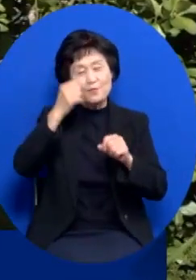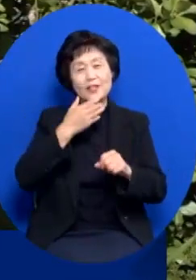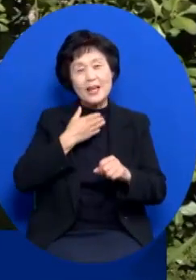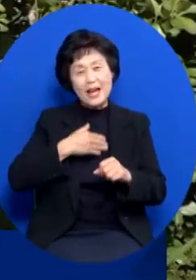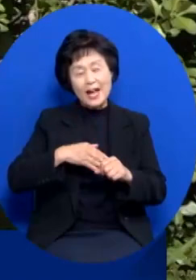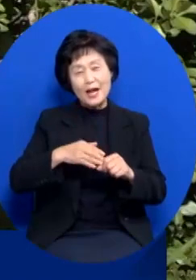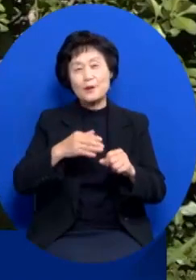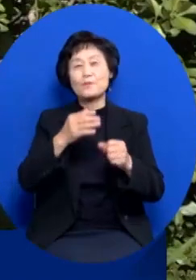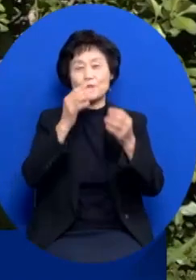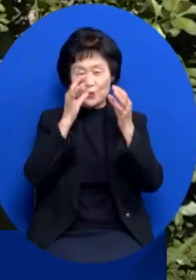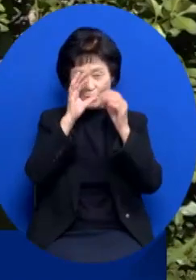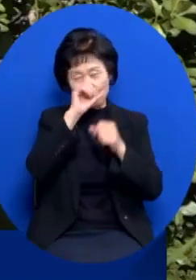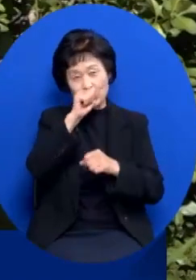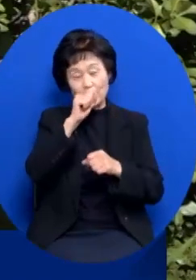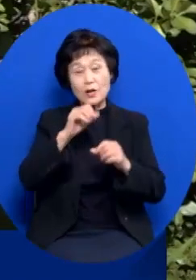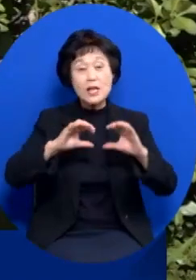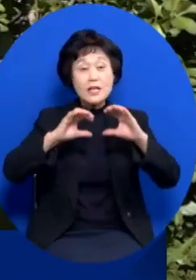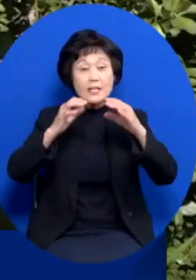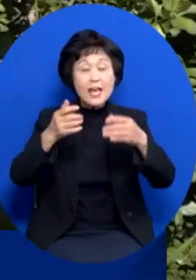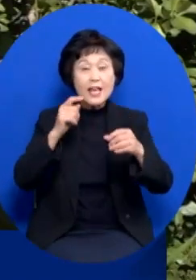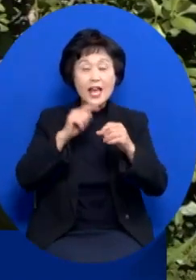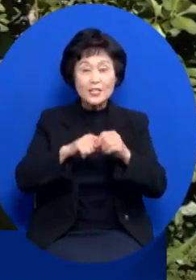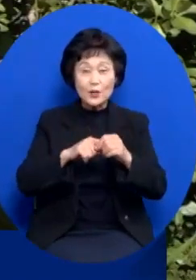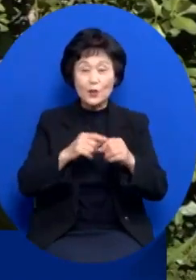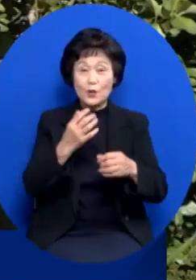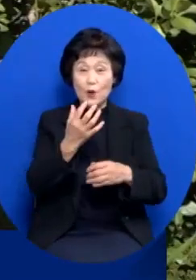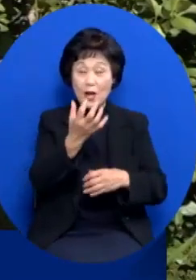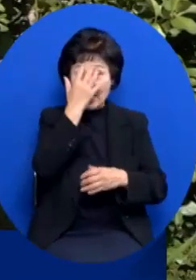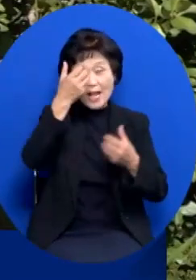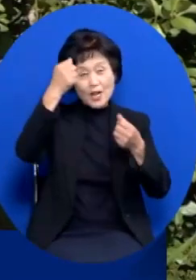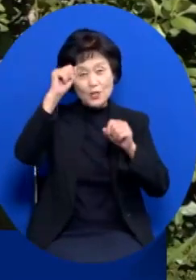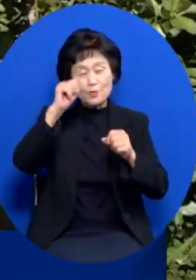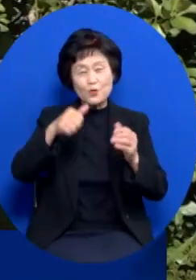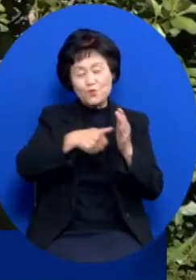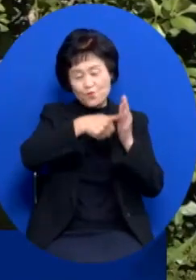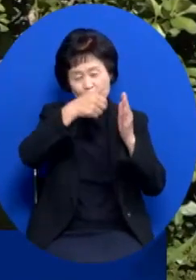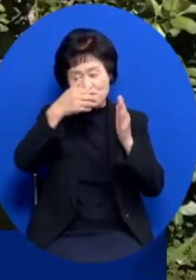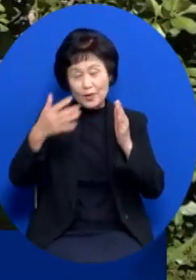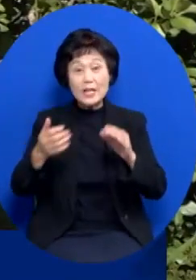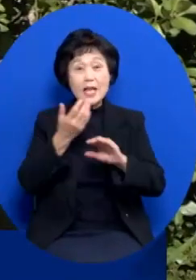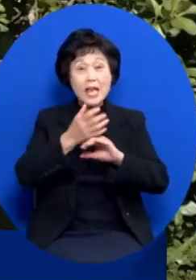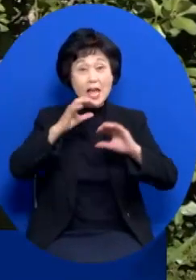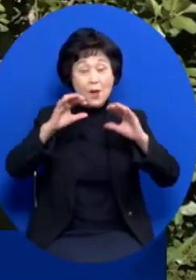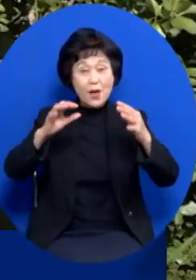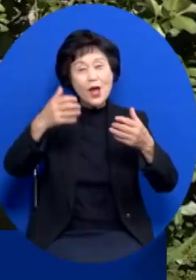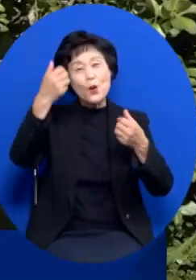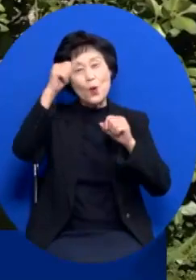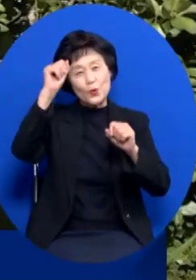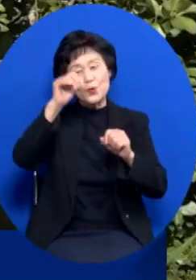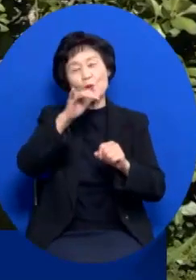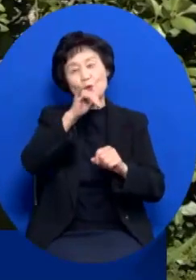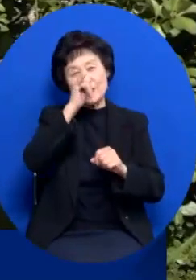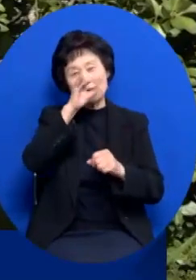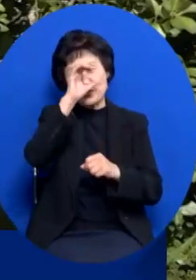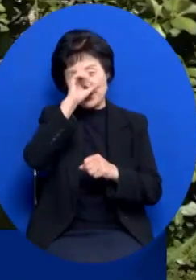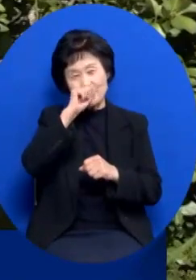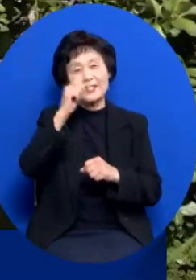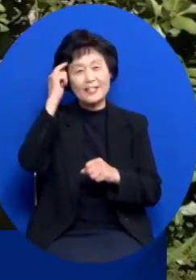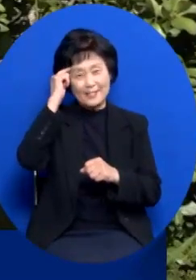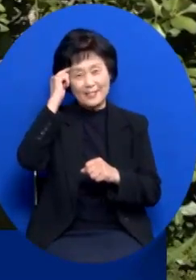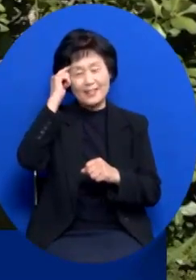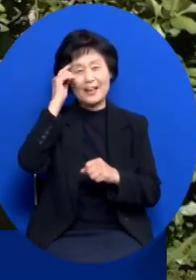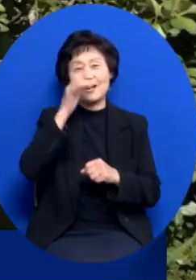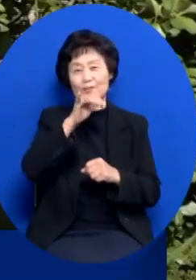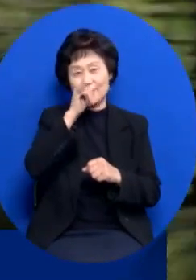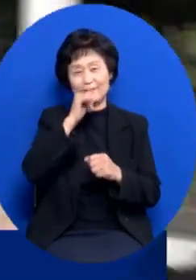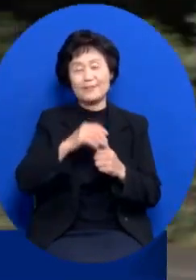좋겠고 세계적으로도 좀 유명해져서 이제 해외 쪽으로도 갔으면 더 좋지 않을까 네